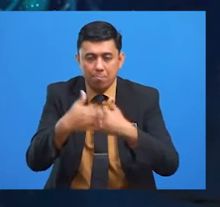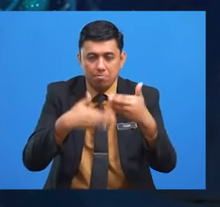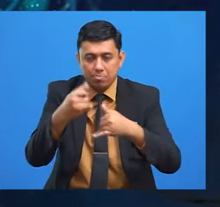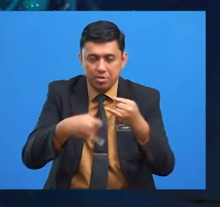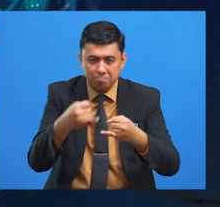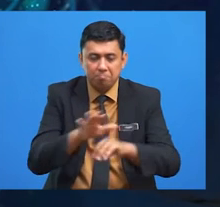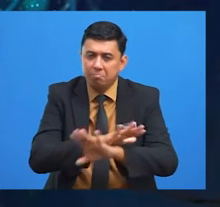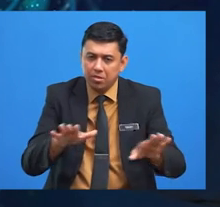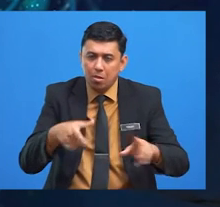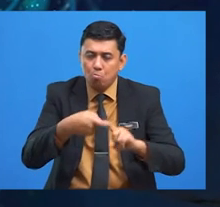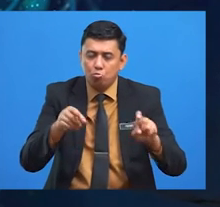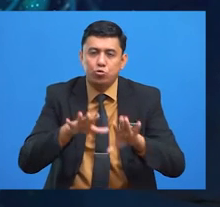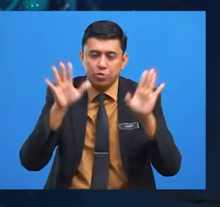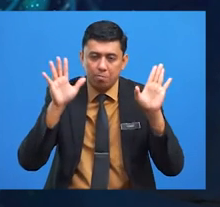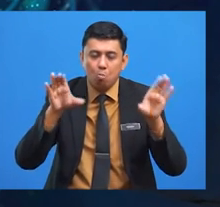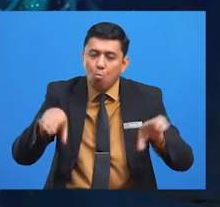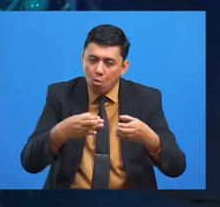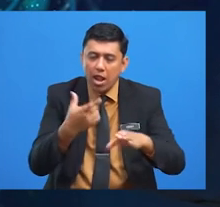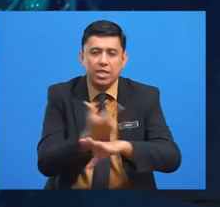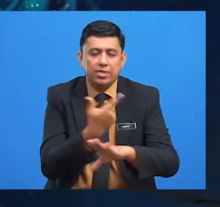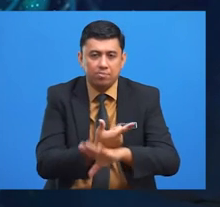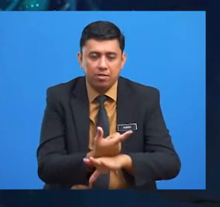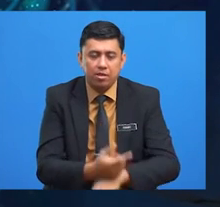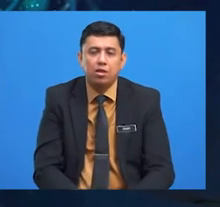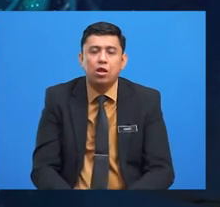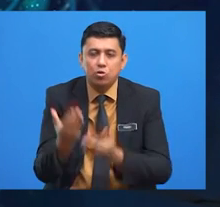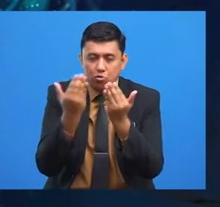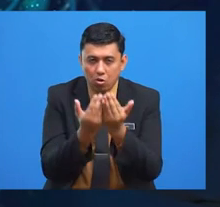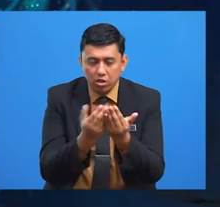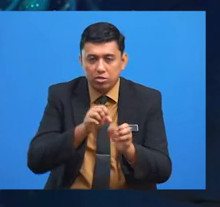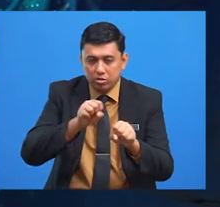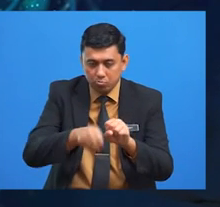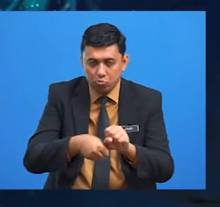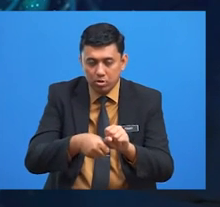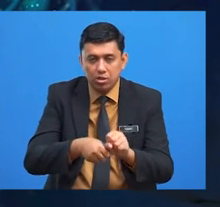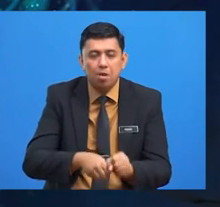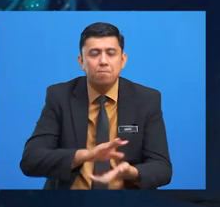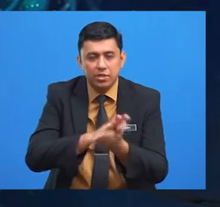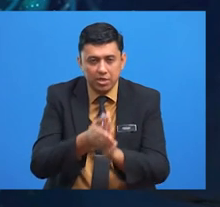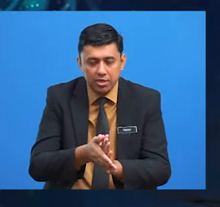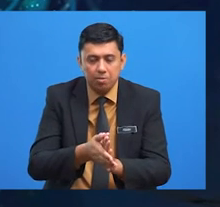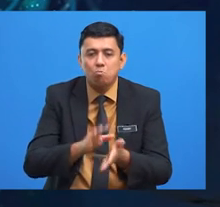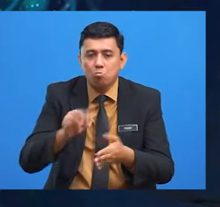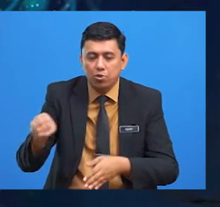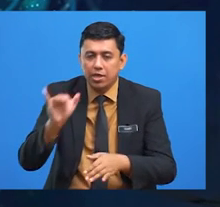asa dan terus membuat latihan. Saya berdoakan semoga semua murid menjadi murid yang cemerlang.